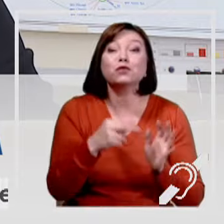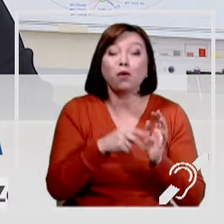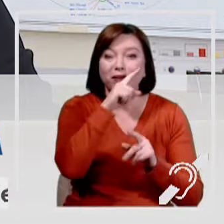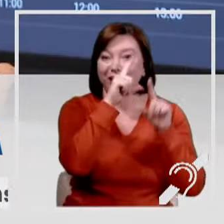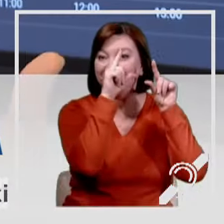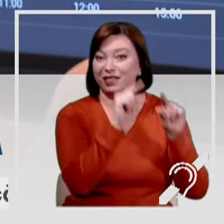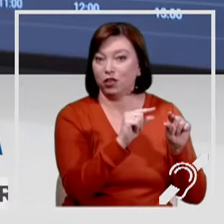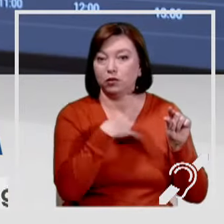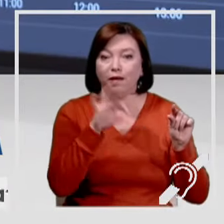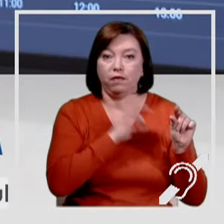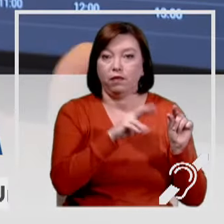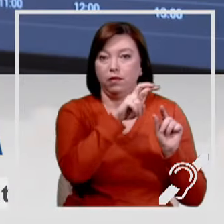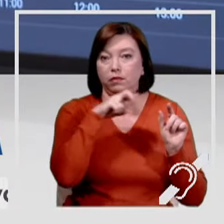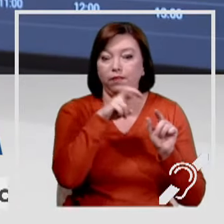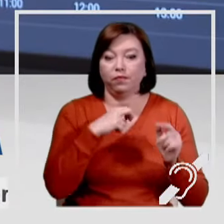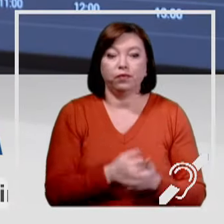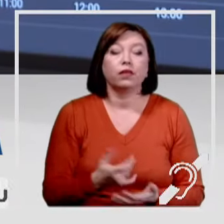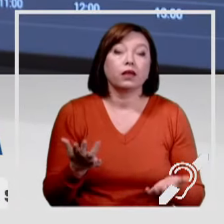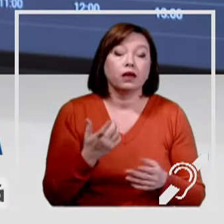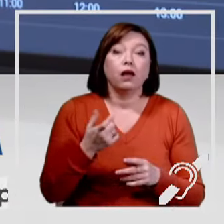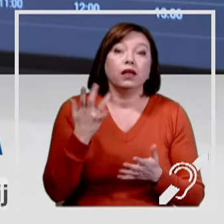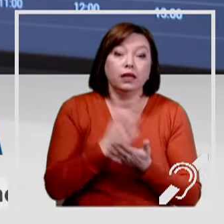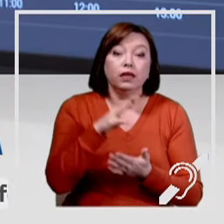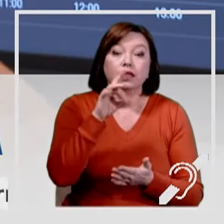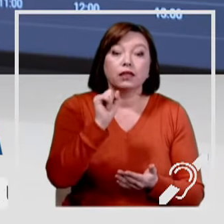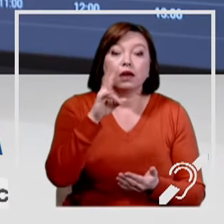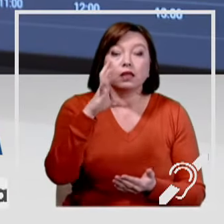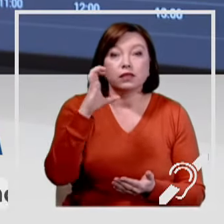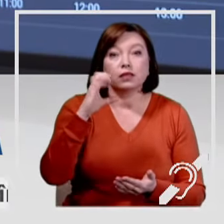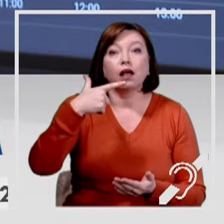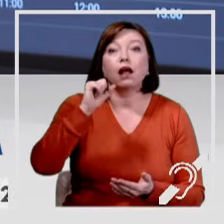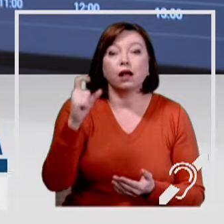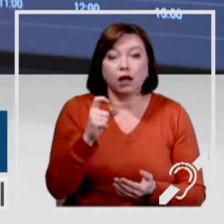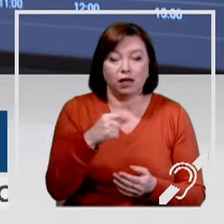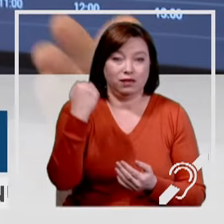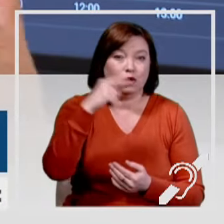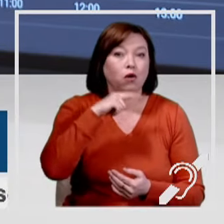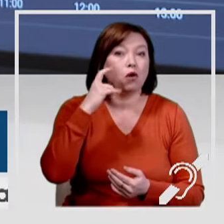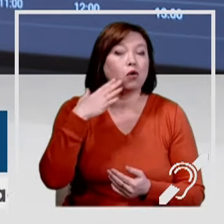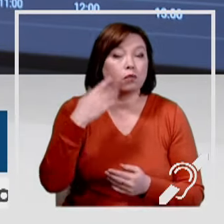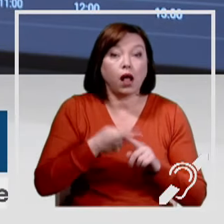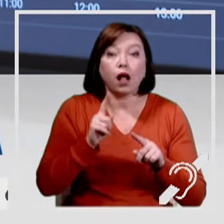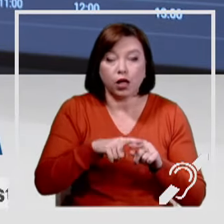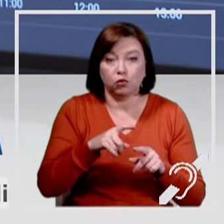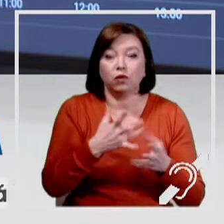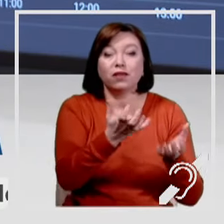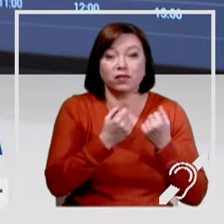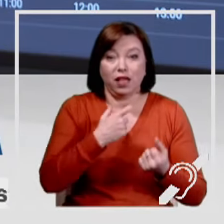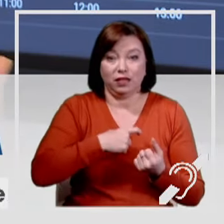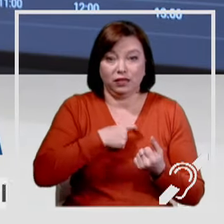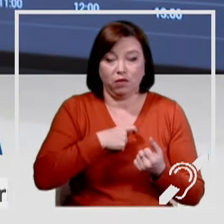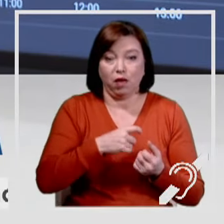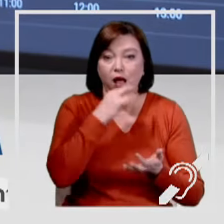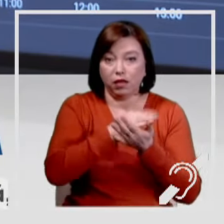sunt mai scăzute. Avem deja Vestmol Transgazul, care este o companie fică a Transgazului românesc, care a preluat în gestiune rețeaua.